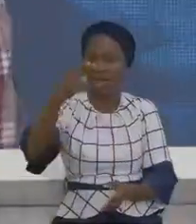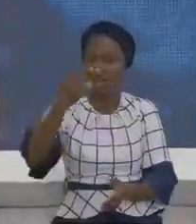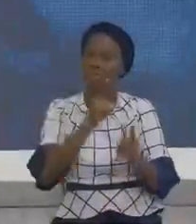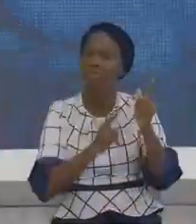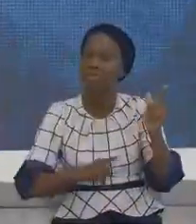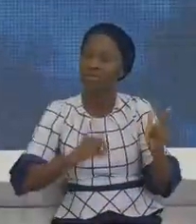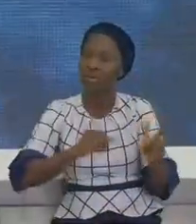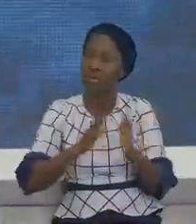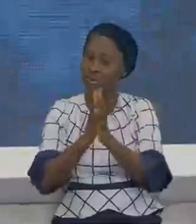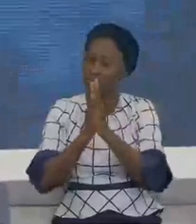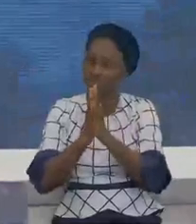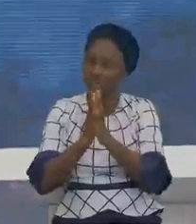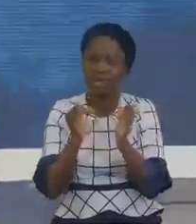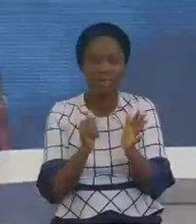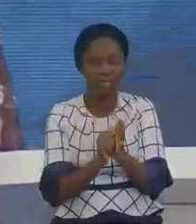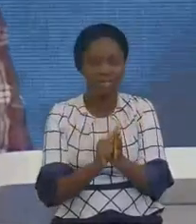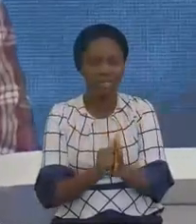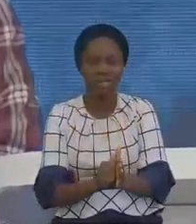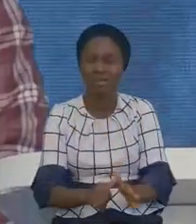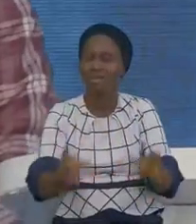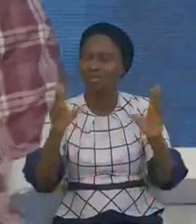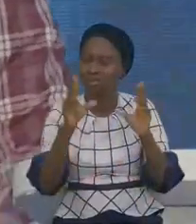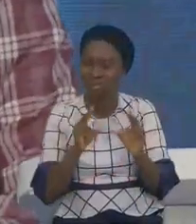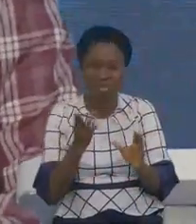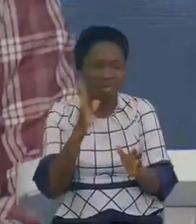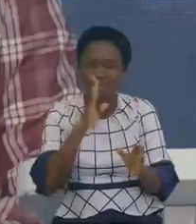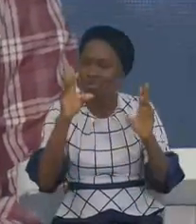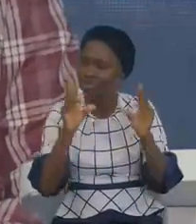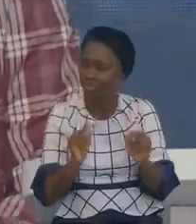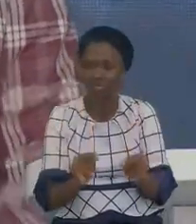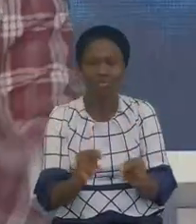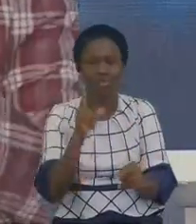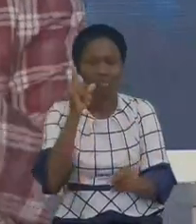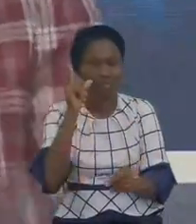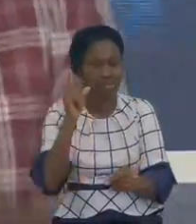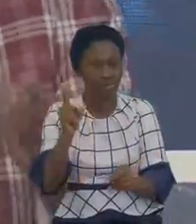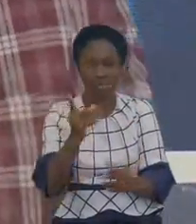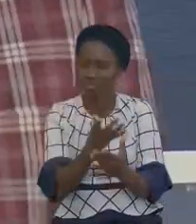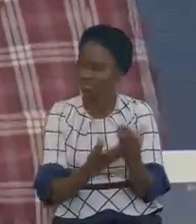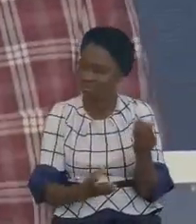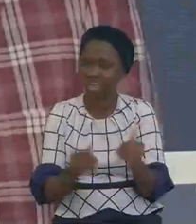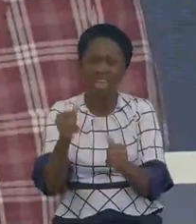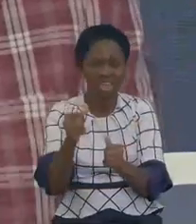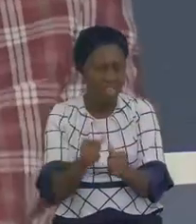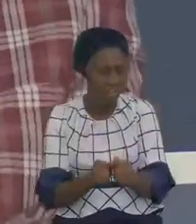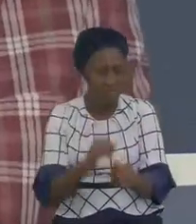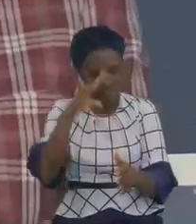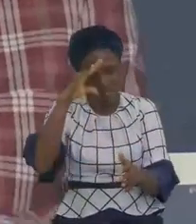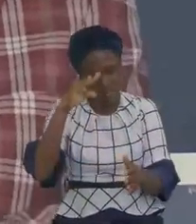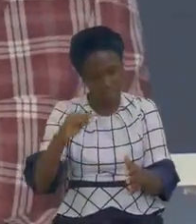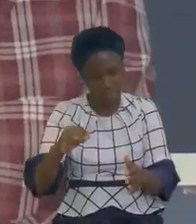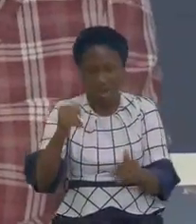pas d'exception. Chaque garçon, chaque fille, chaque jeune